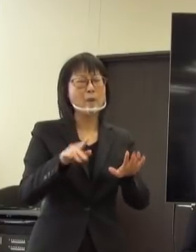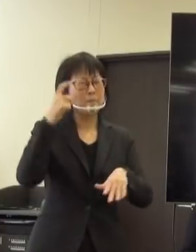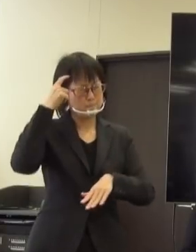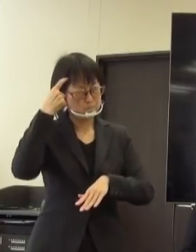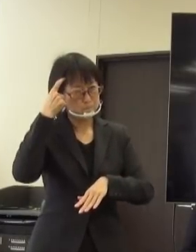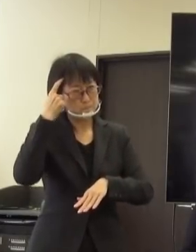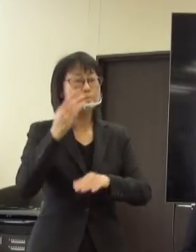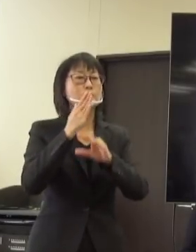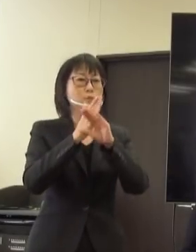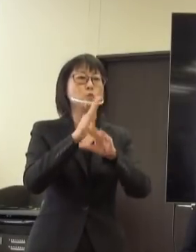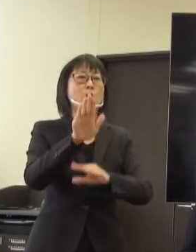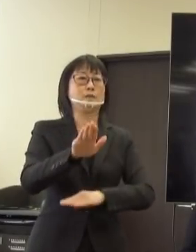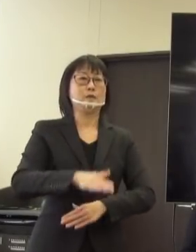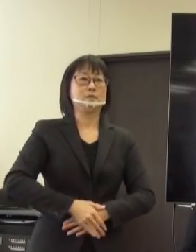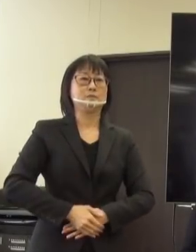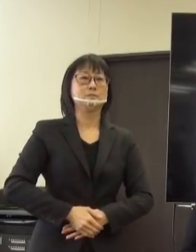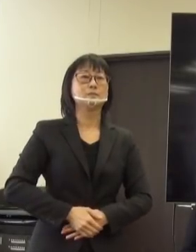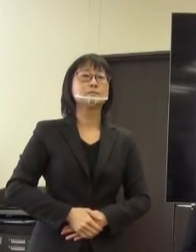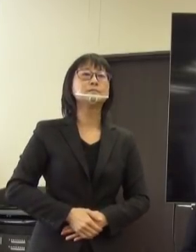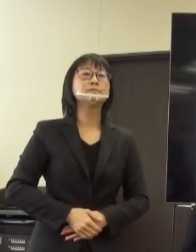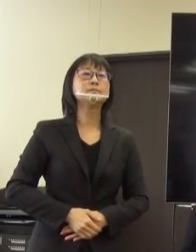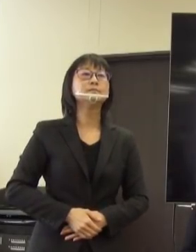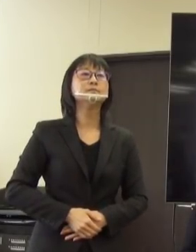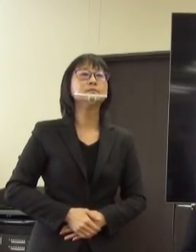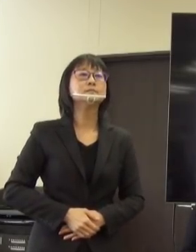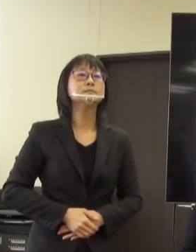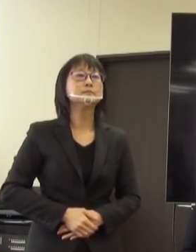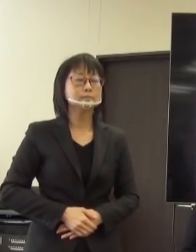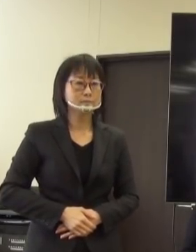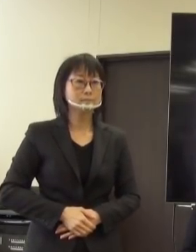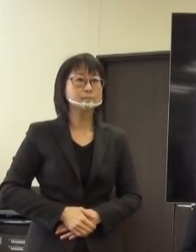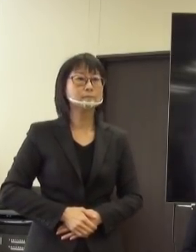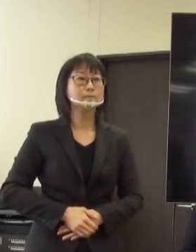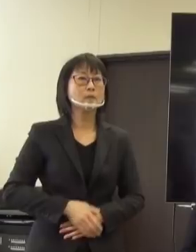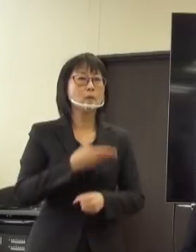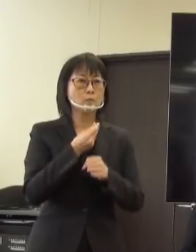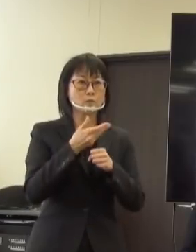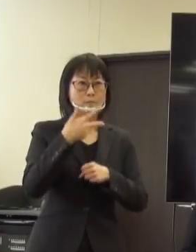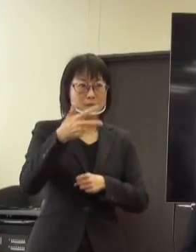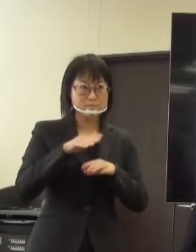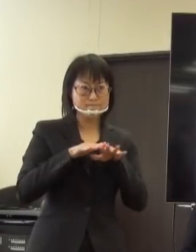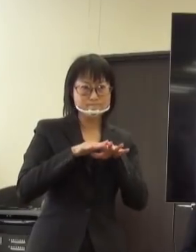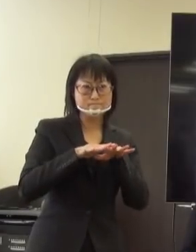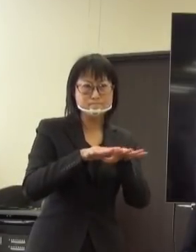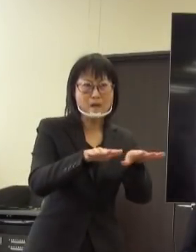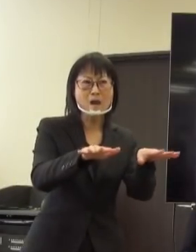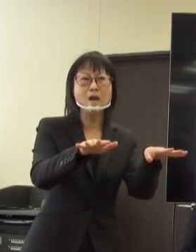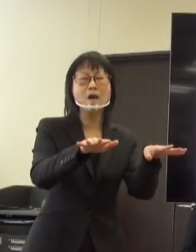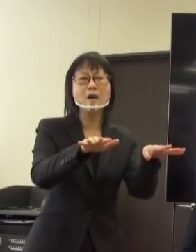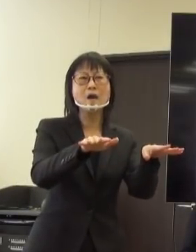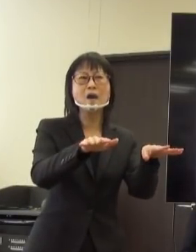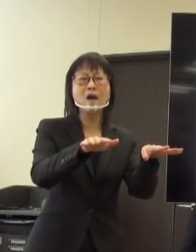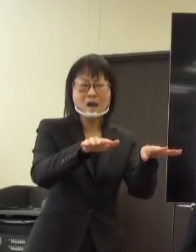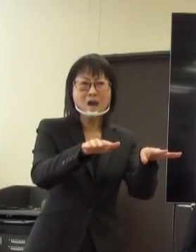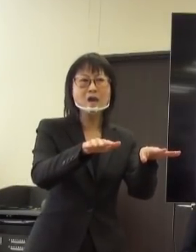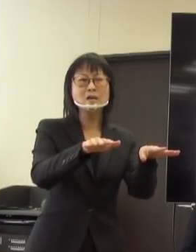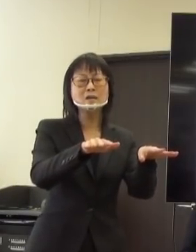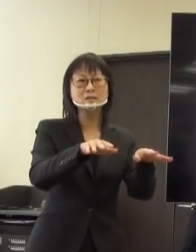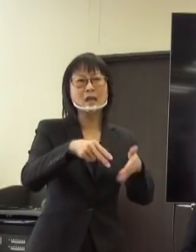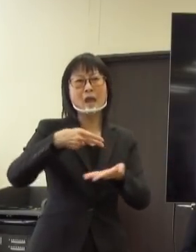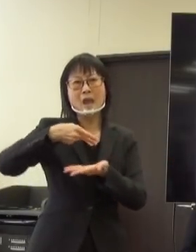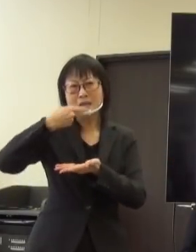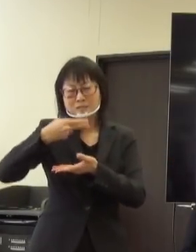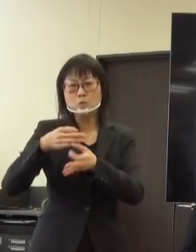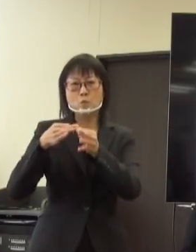の、新型コロナの感染拡大に伴いまして、飲食店などをはじめとしてですね、市